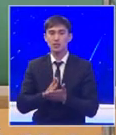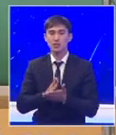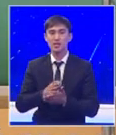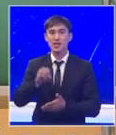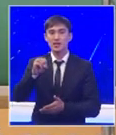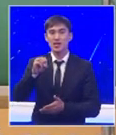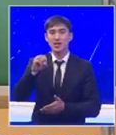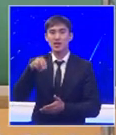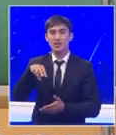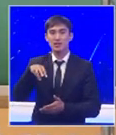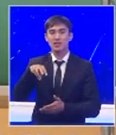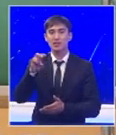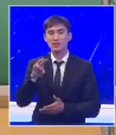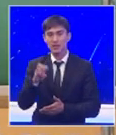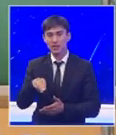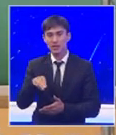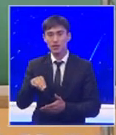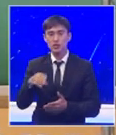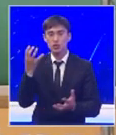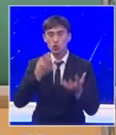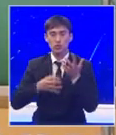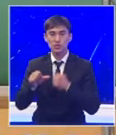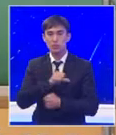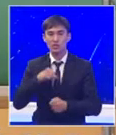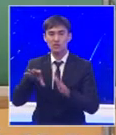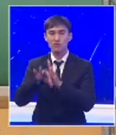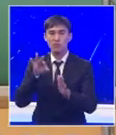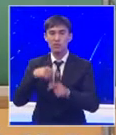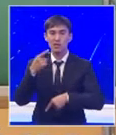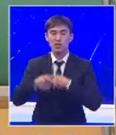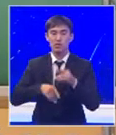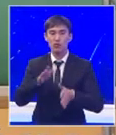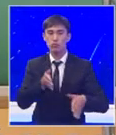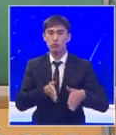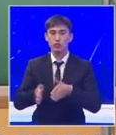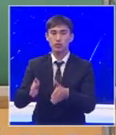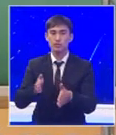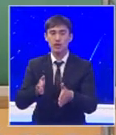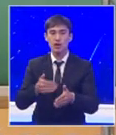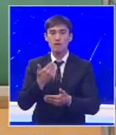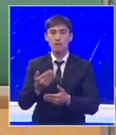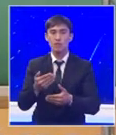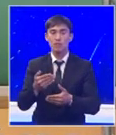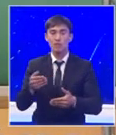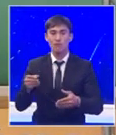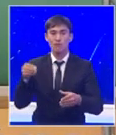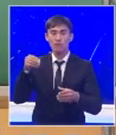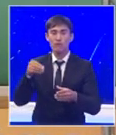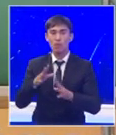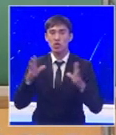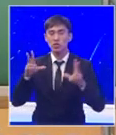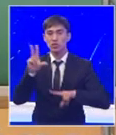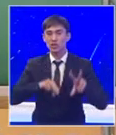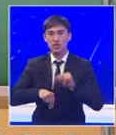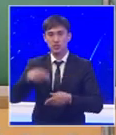ЕНТ, серьезный самостоятельный выбор дальнейшего пути. На вас возложены большие надежды, ведь именно